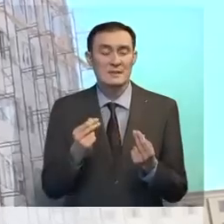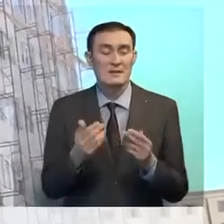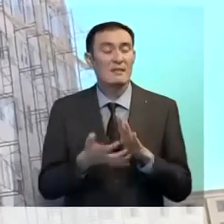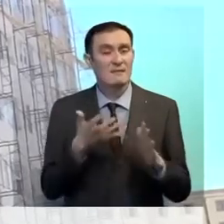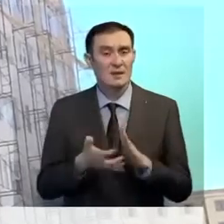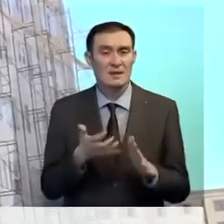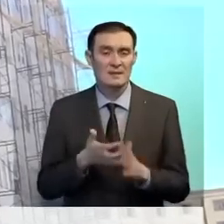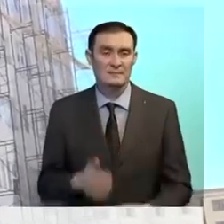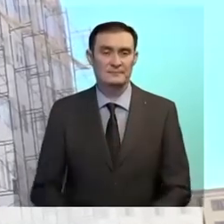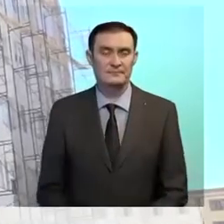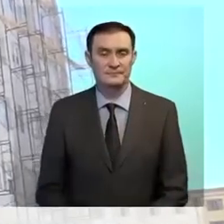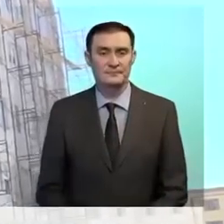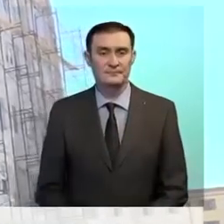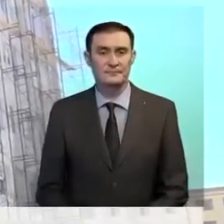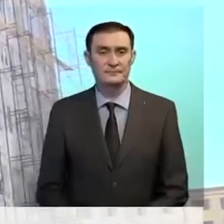хватит.